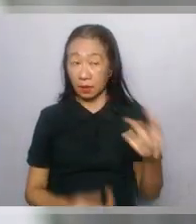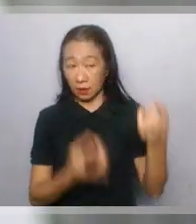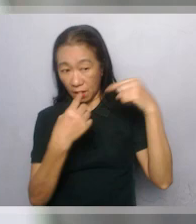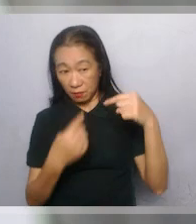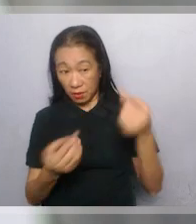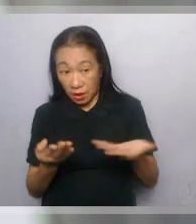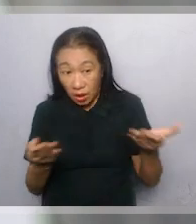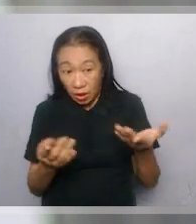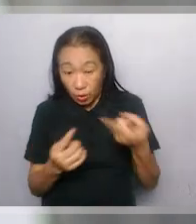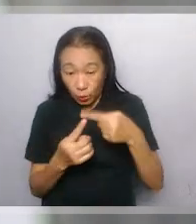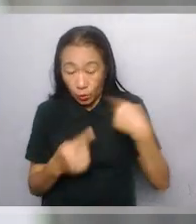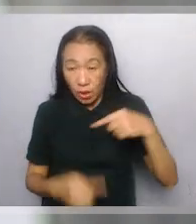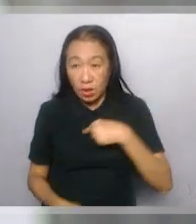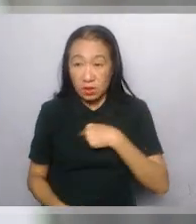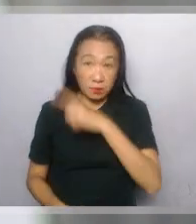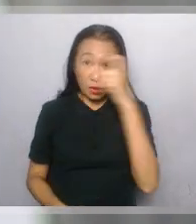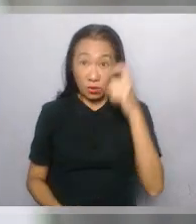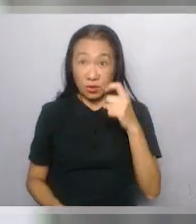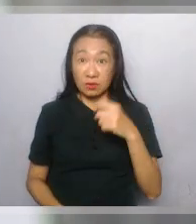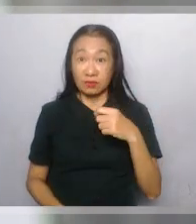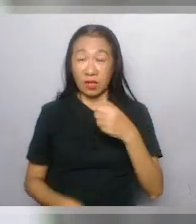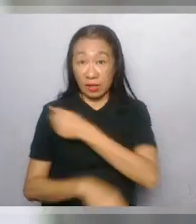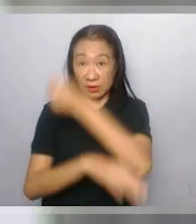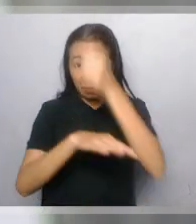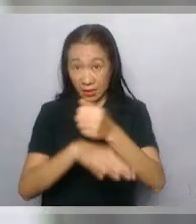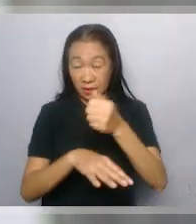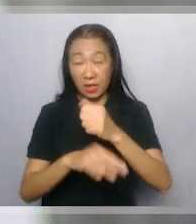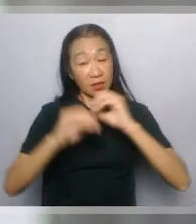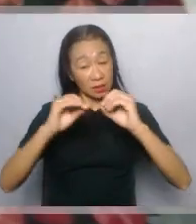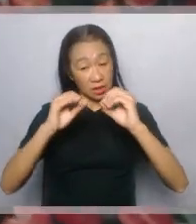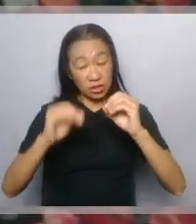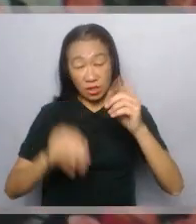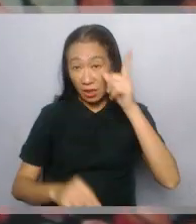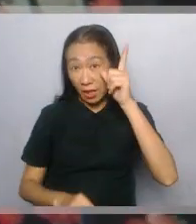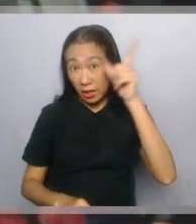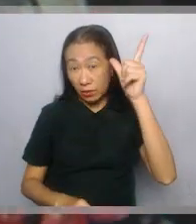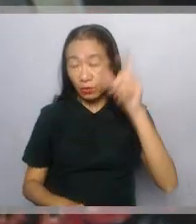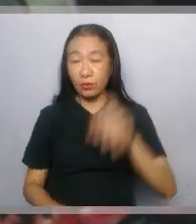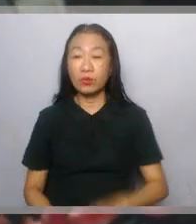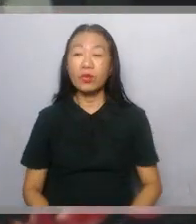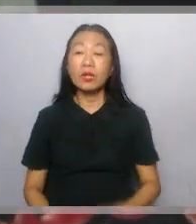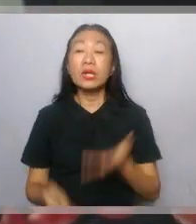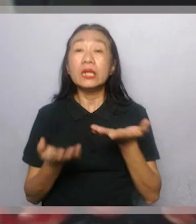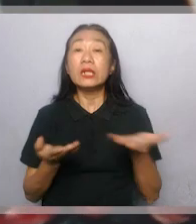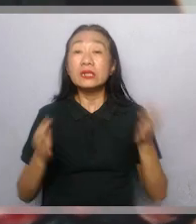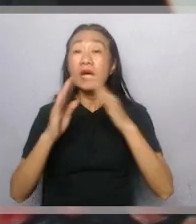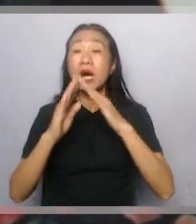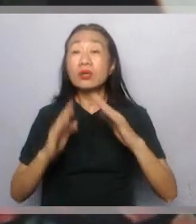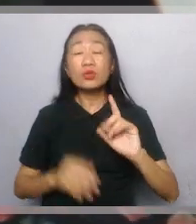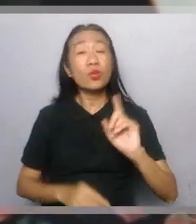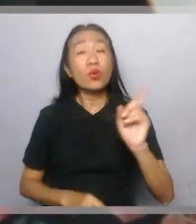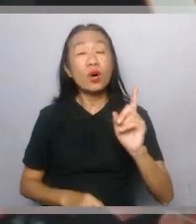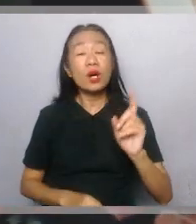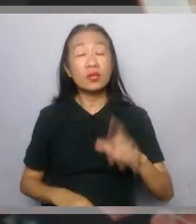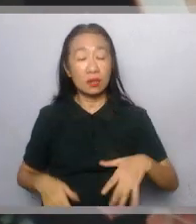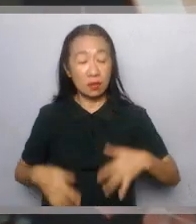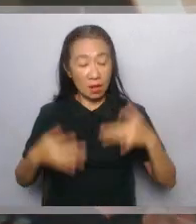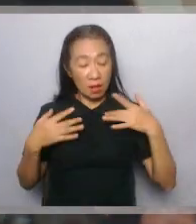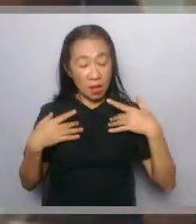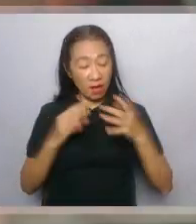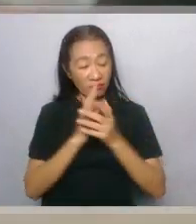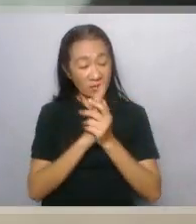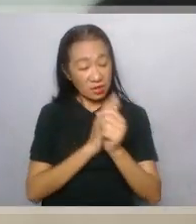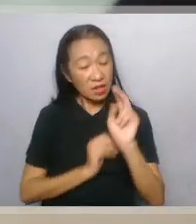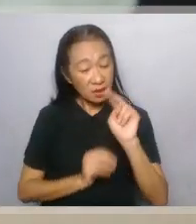dito sa amin noon. Siya kasi in charge dito. Tinuturuan niya si Leo dito sa bahay kung ano yung mga